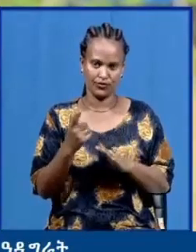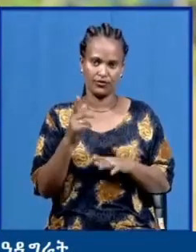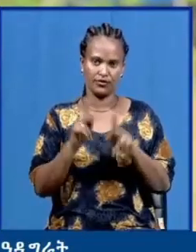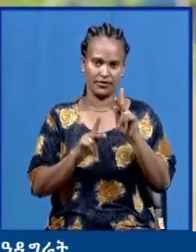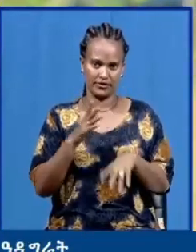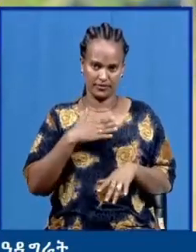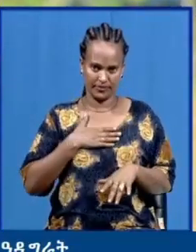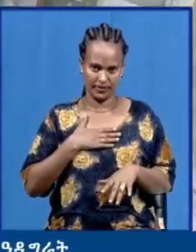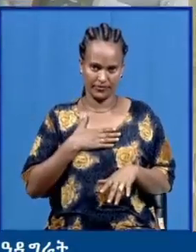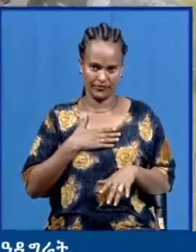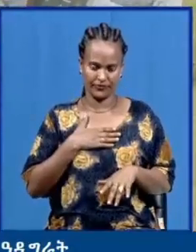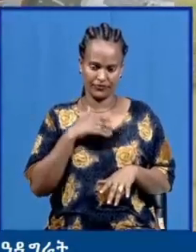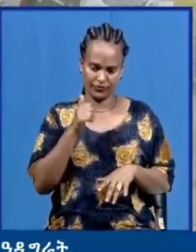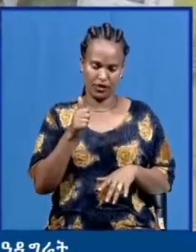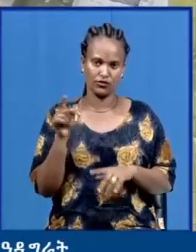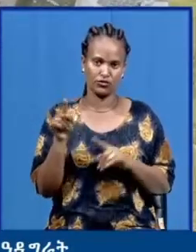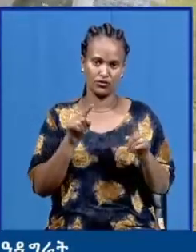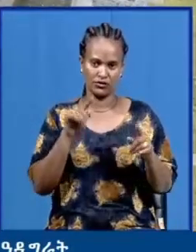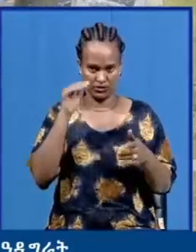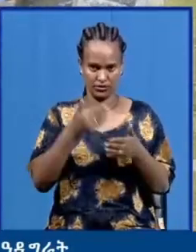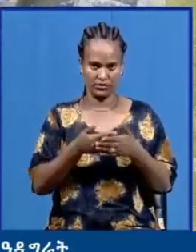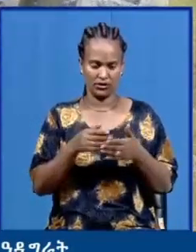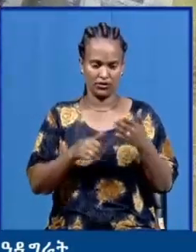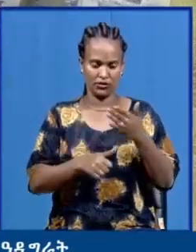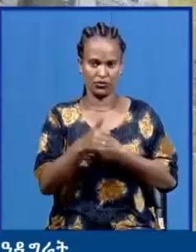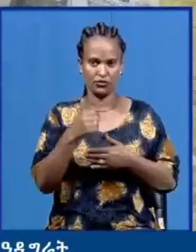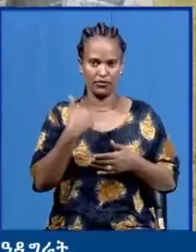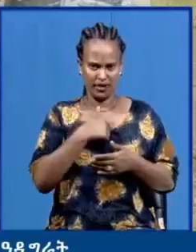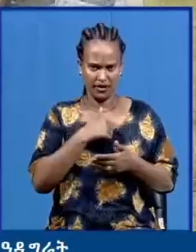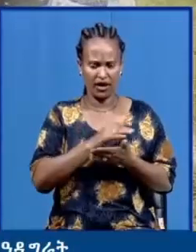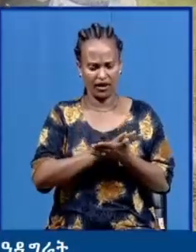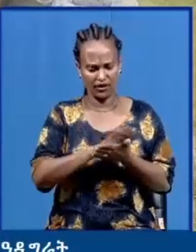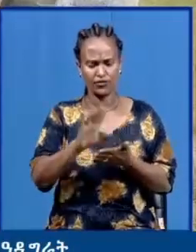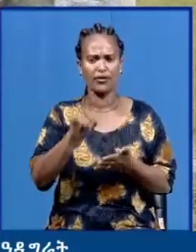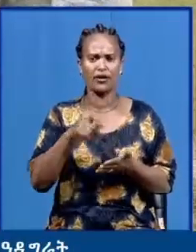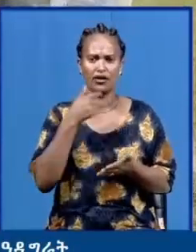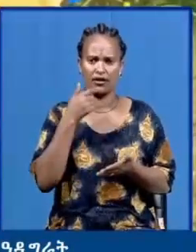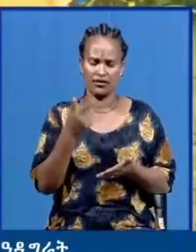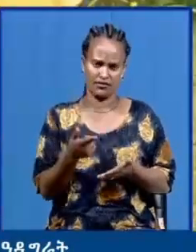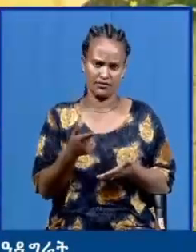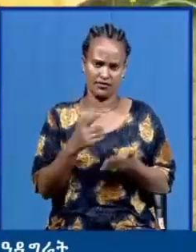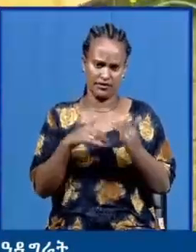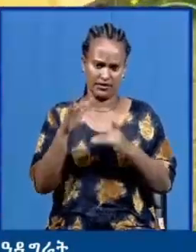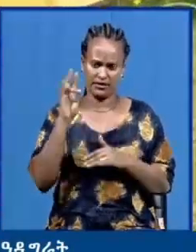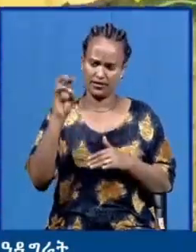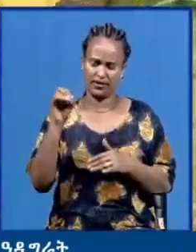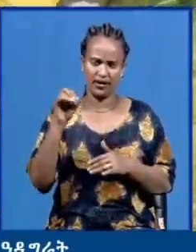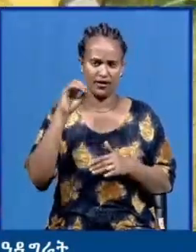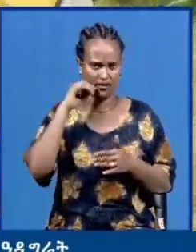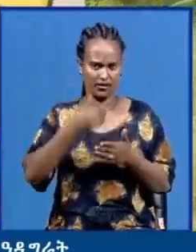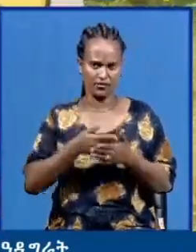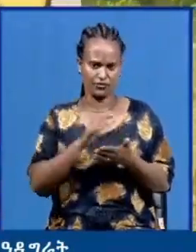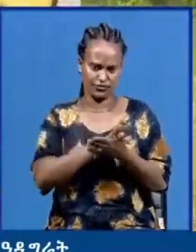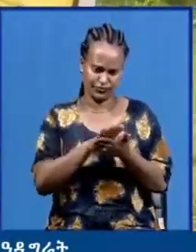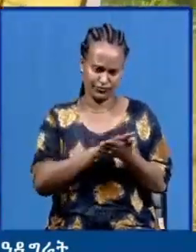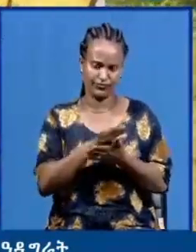ሕብረተሰብና ባዕሉ እውን ደቅና ዝተወቕዑስ በዓልና ኢና ክንሓፅወሎም ኣለና ኢለን እውን ልዕሊ 70 ደቂ ኣንስትዮ ኣብ